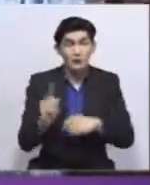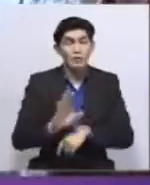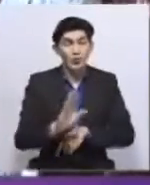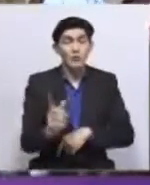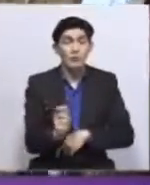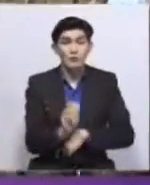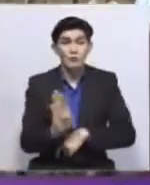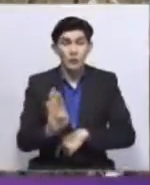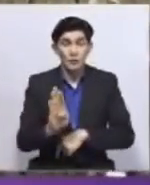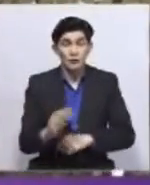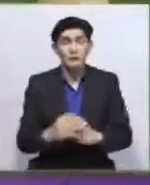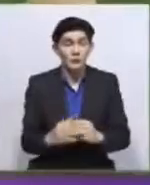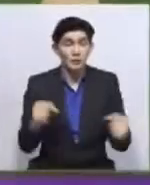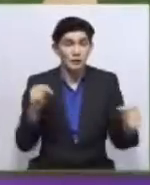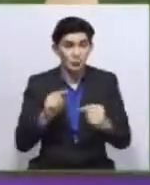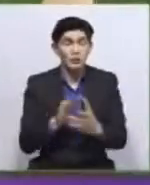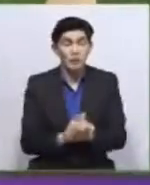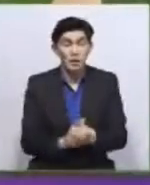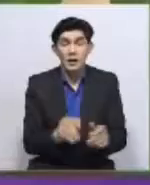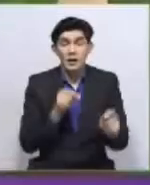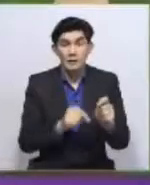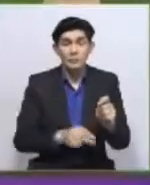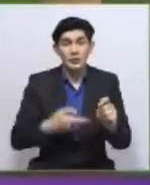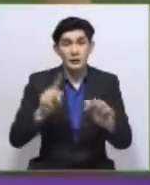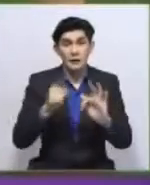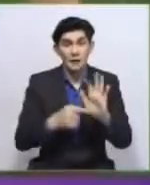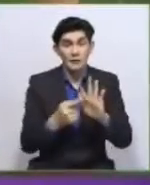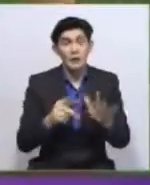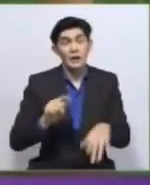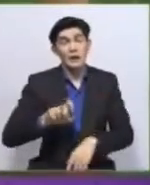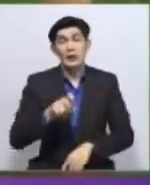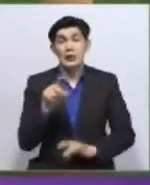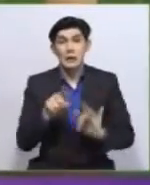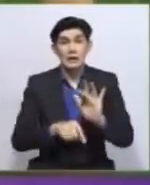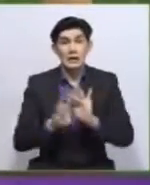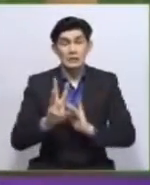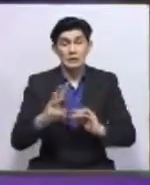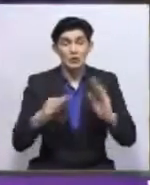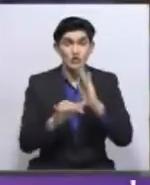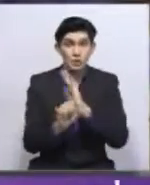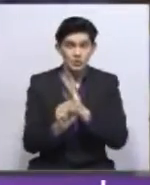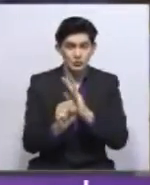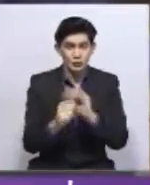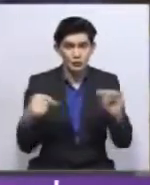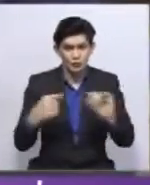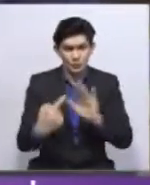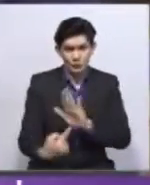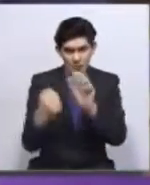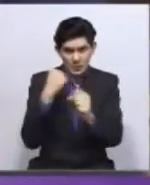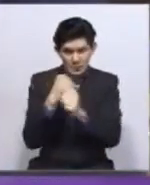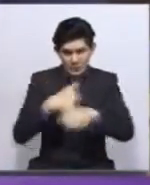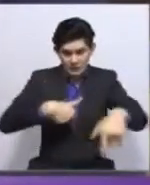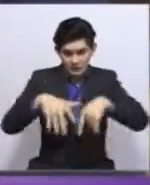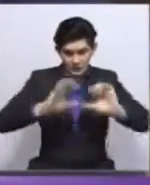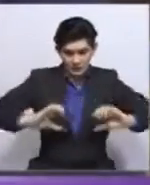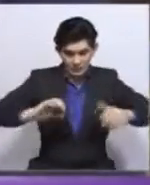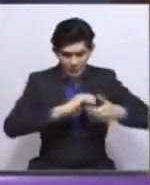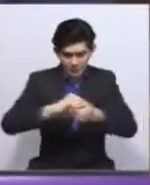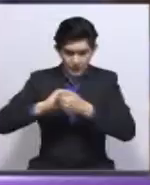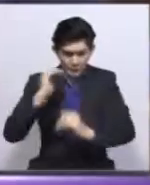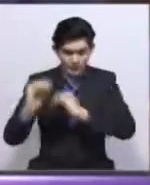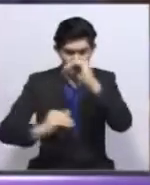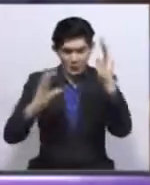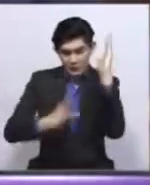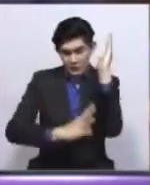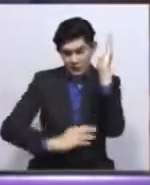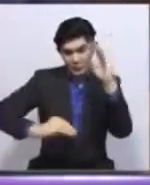โอเอทานอลบ้านกระจายตำบลกระจายอำเภอป่าติ้วจังหวัดยโสธรภายใต้แนวคิดป่าติ้วโมเดลประชารัฐพัฒนามันสำปะหลังอินท